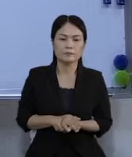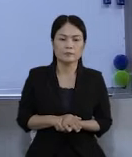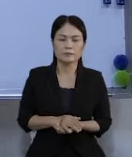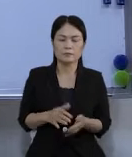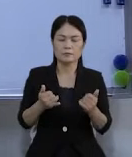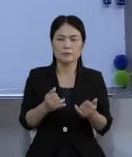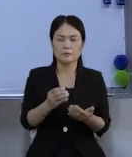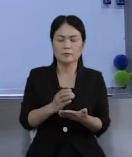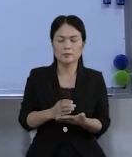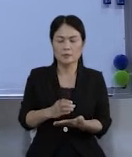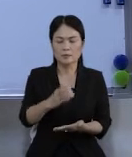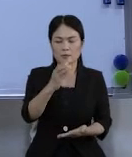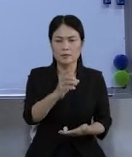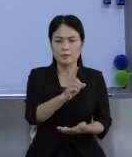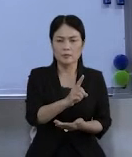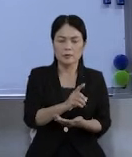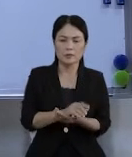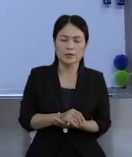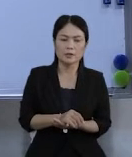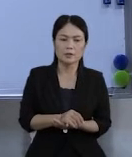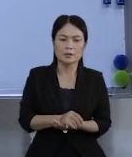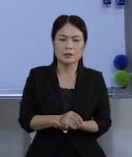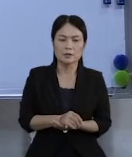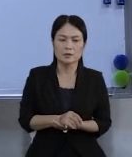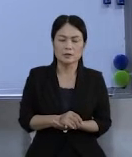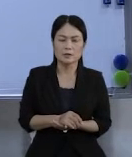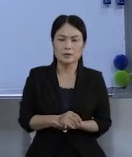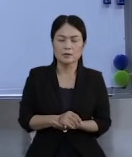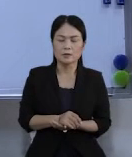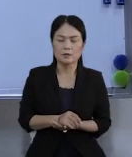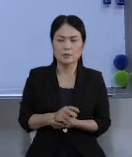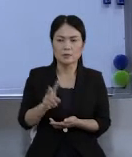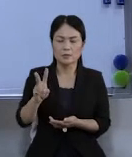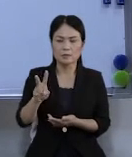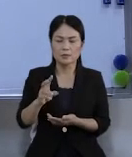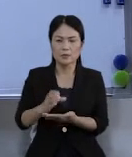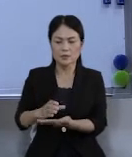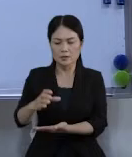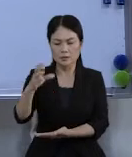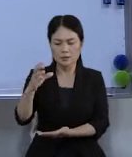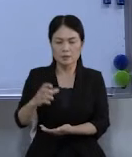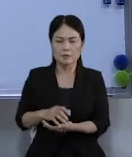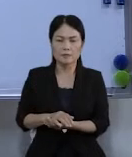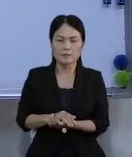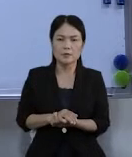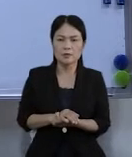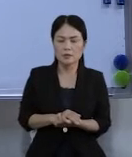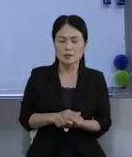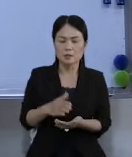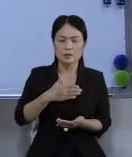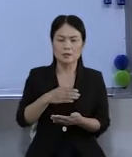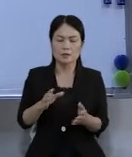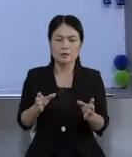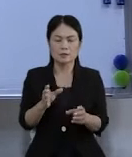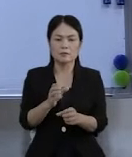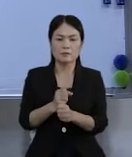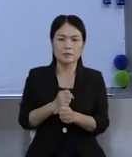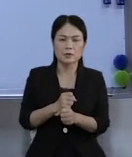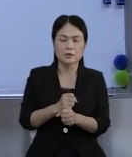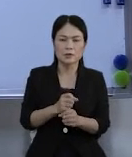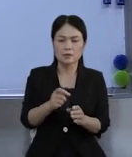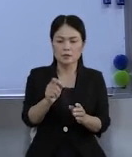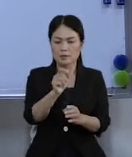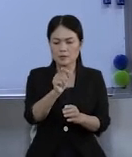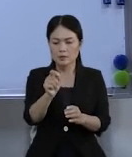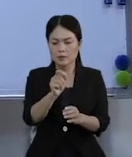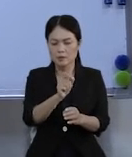Chẳng, này cứ chìa cầm bông tì muối. Này cứ chìa cầm bông tì bì. Hai, nẹ cừu có bàn cực bằng